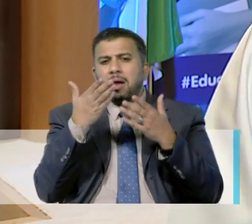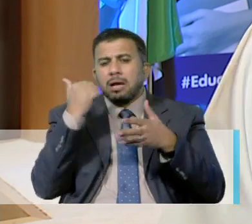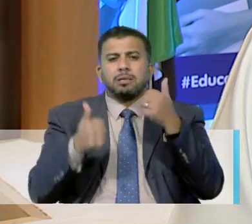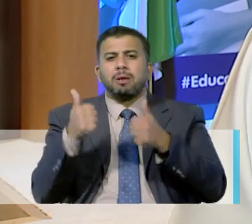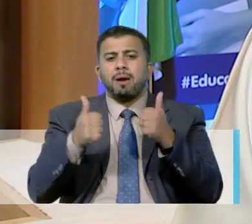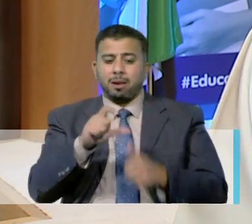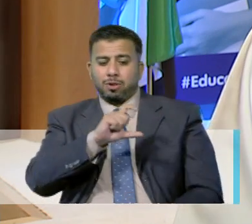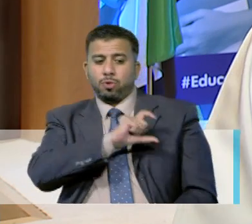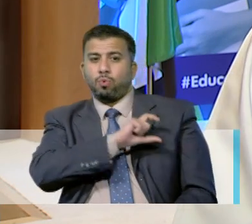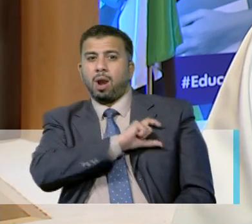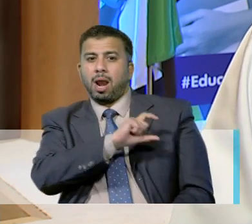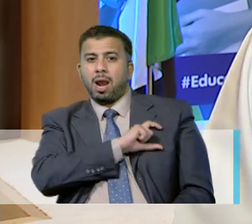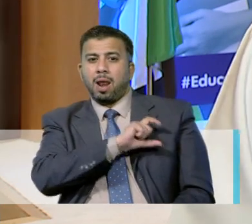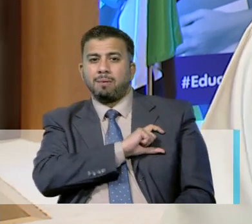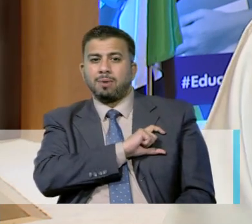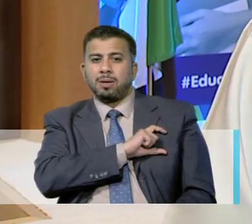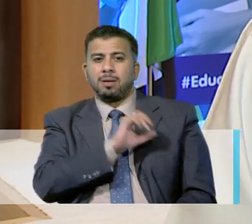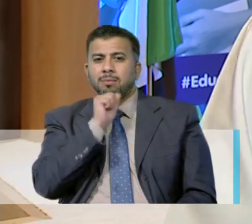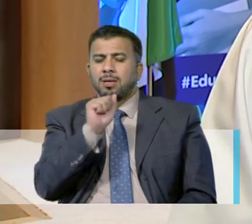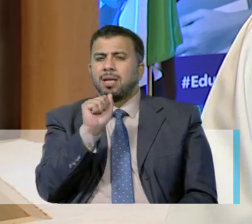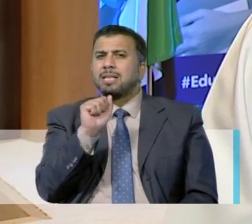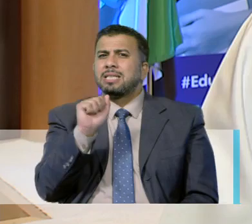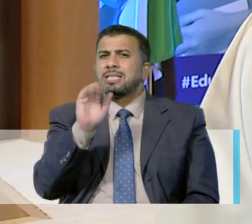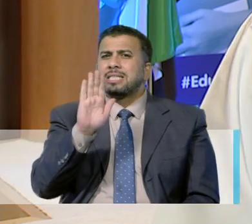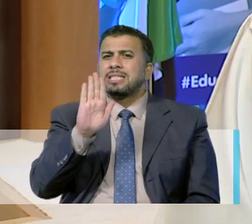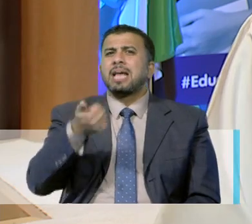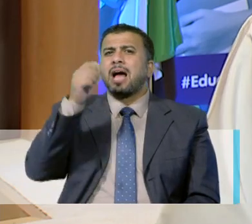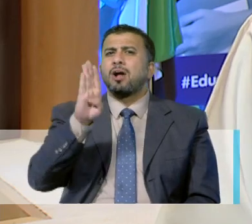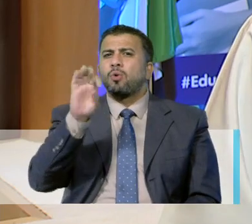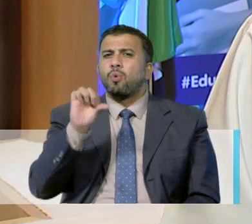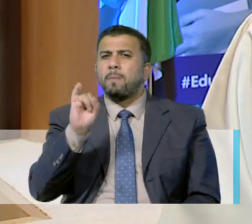اختبار للطلاب اللي هو يسمونه سايكومتريك تيست، اللي هو حتى